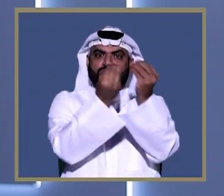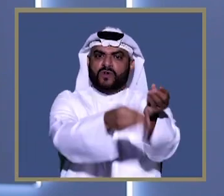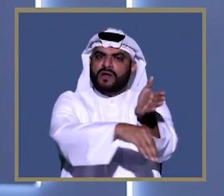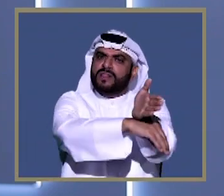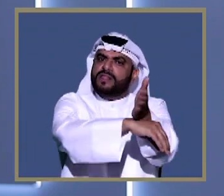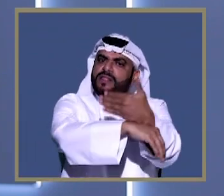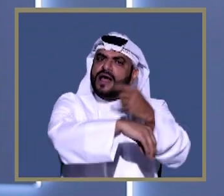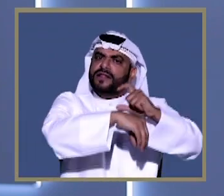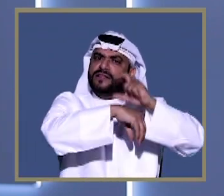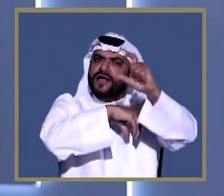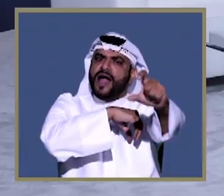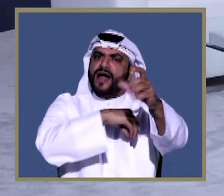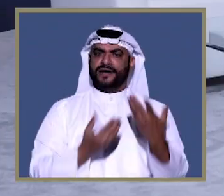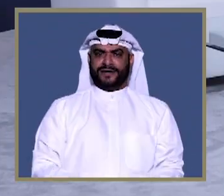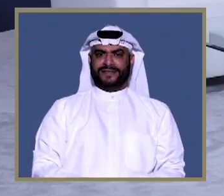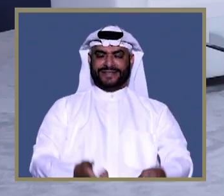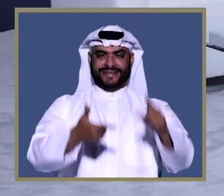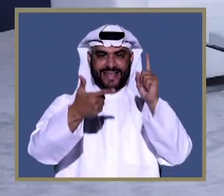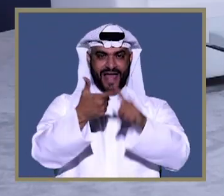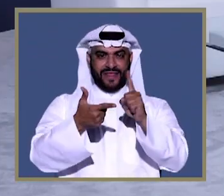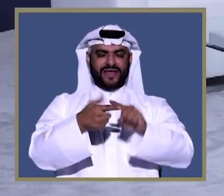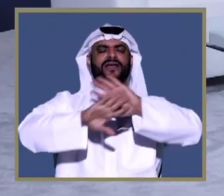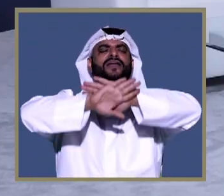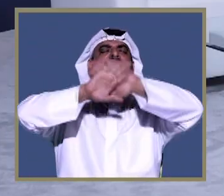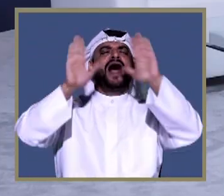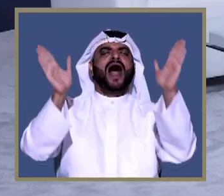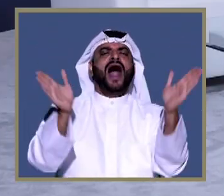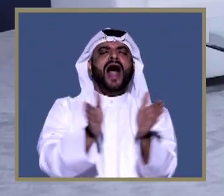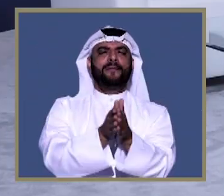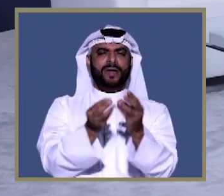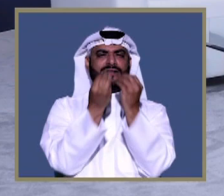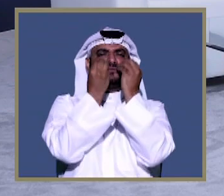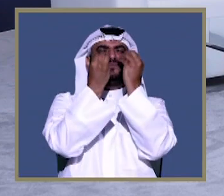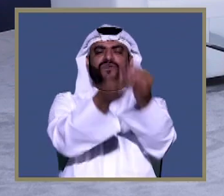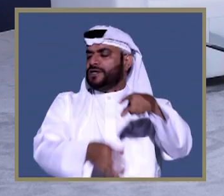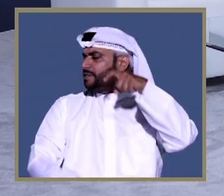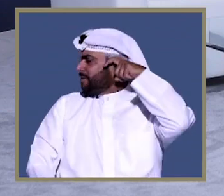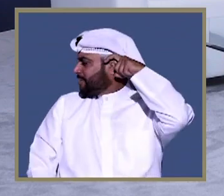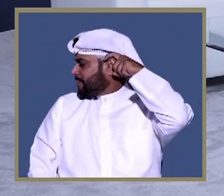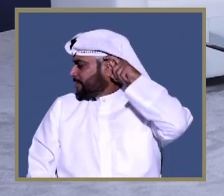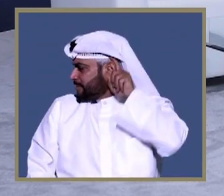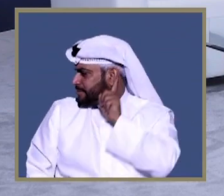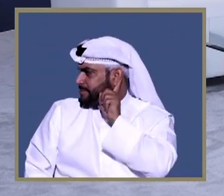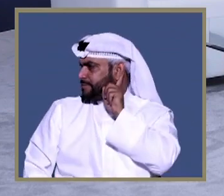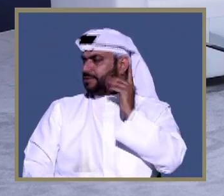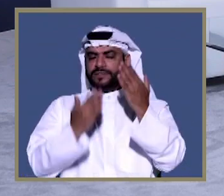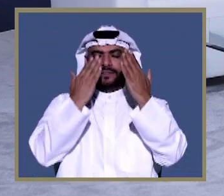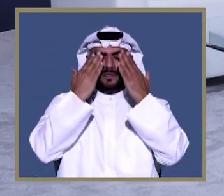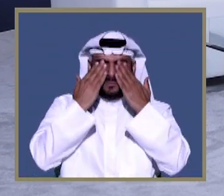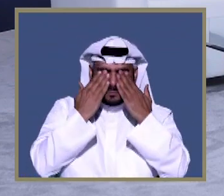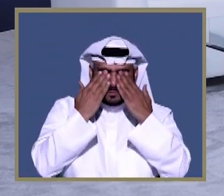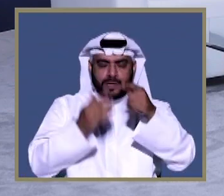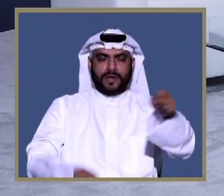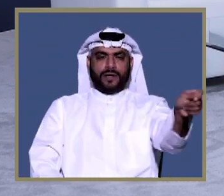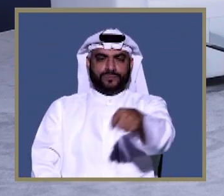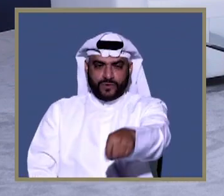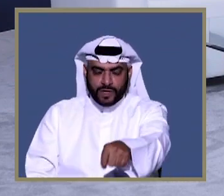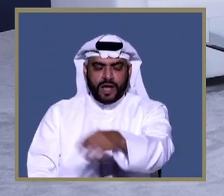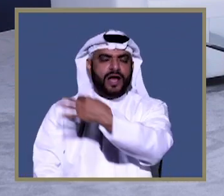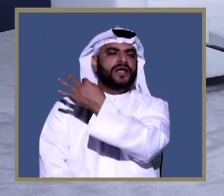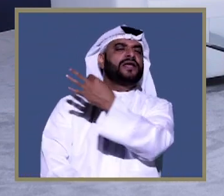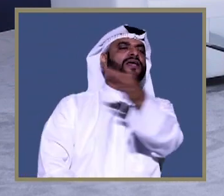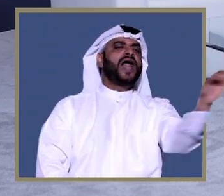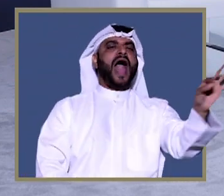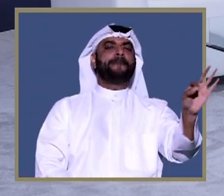يتم صرفها متأخر، وكذلك صرف جميع فئات الإعاقة إن كانت ضعيفة